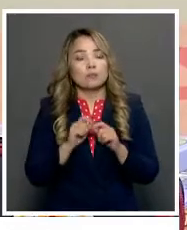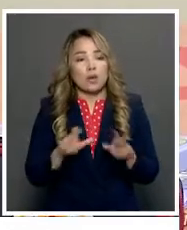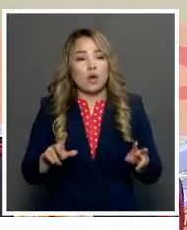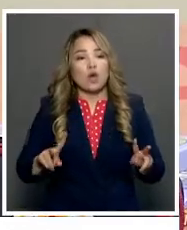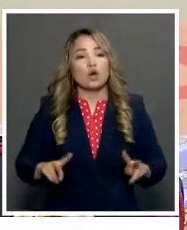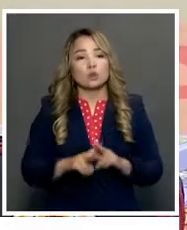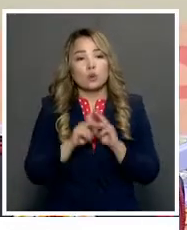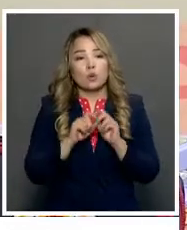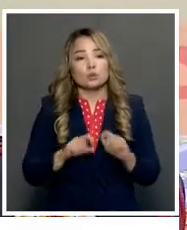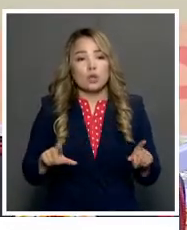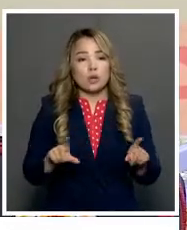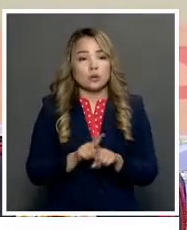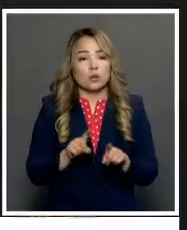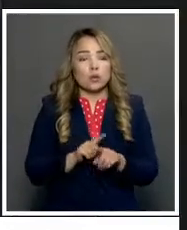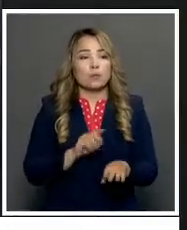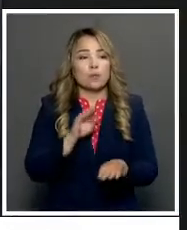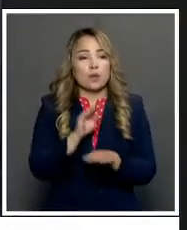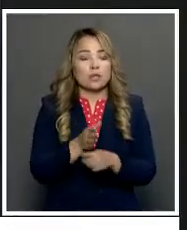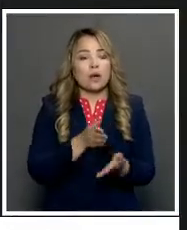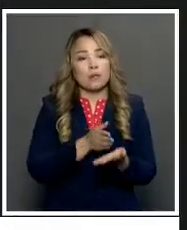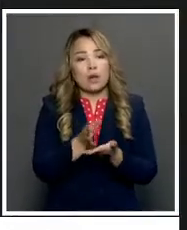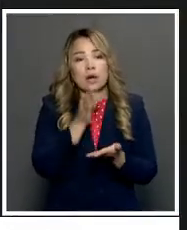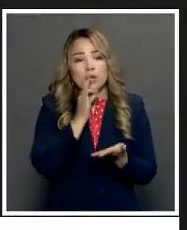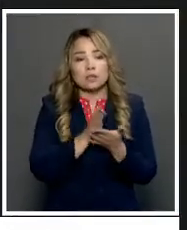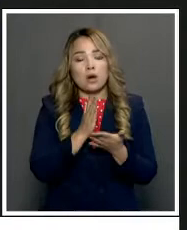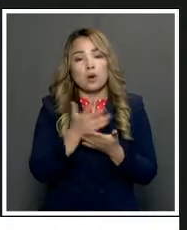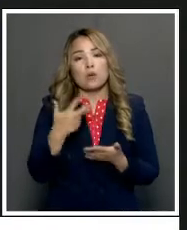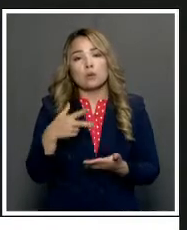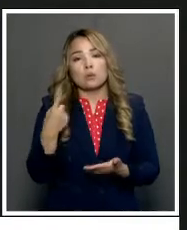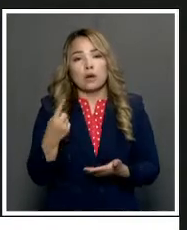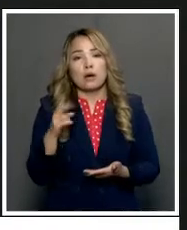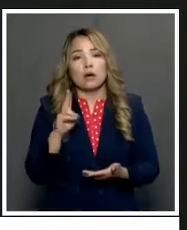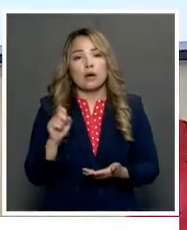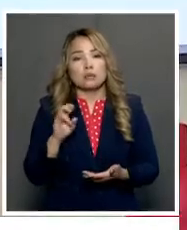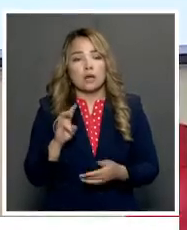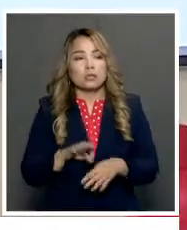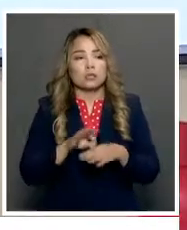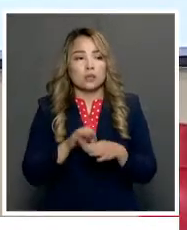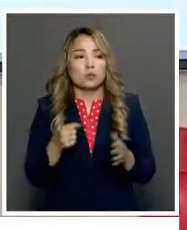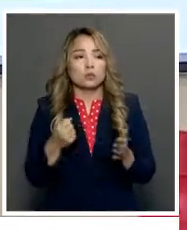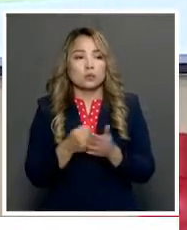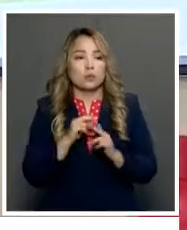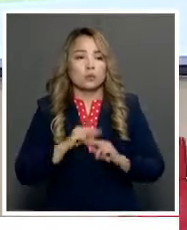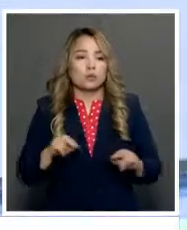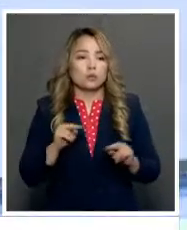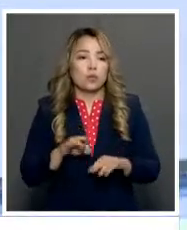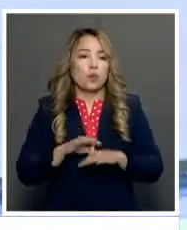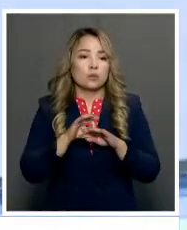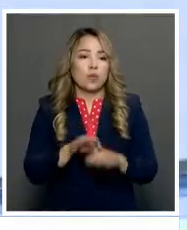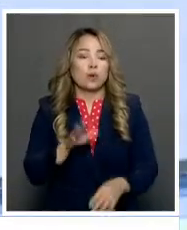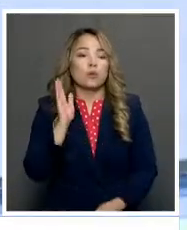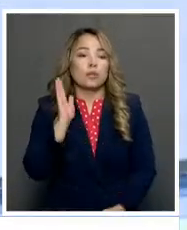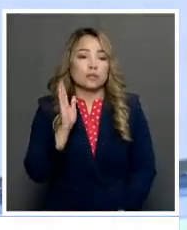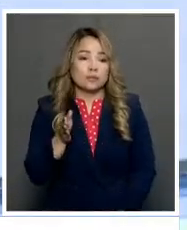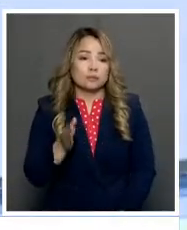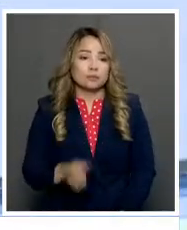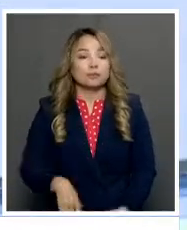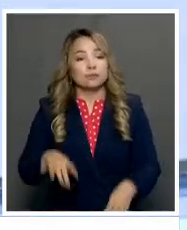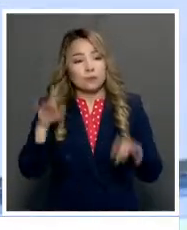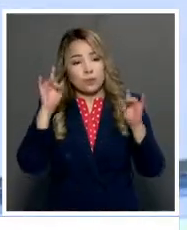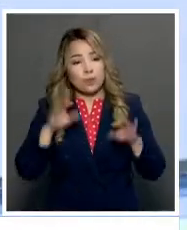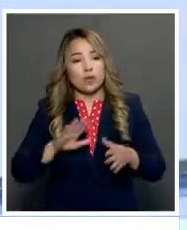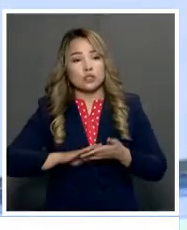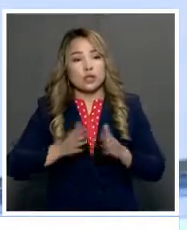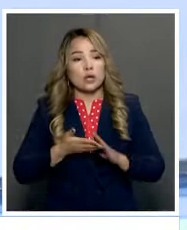колледж мұғалімдерінің білімін толықтыруға ғана бағытталған. Ол 31 қазанға дейін өтеді. Бұл кездейсоқ жағдай